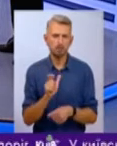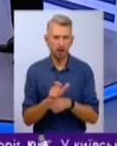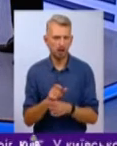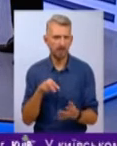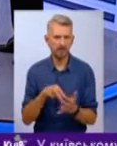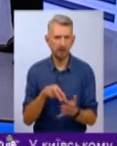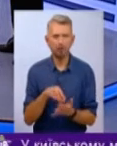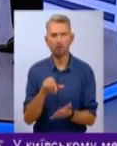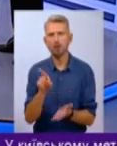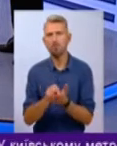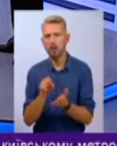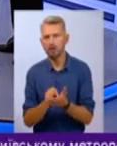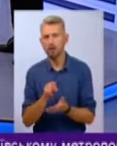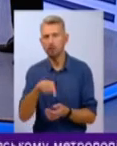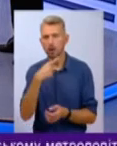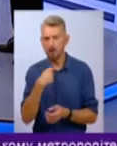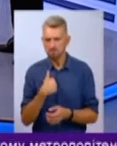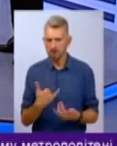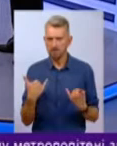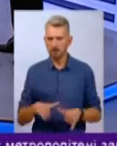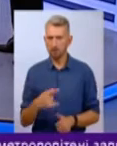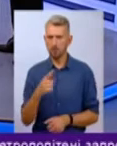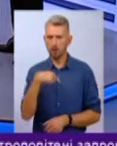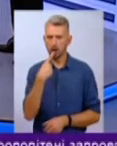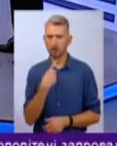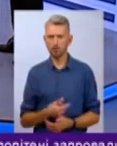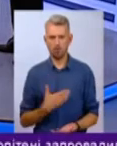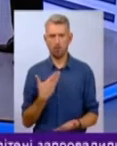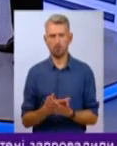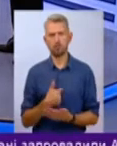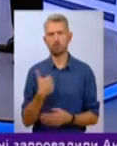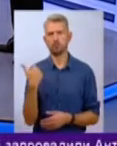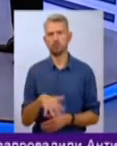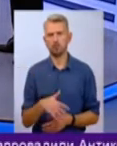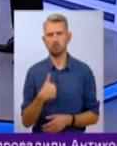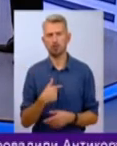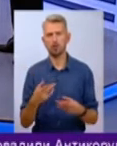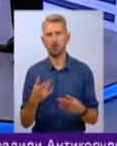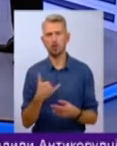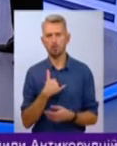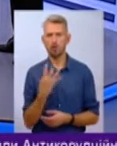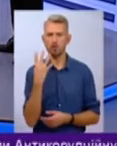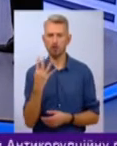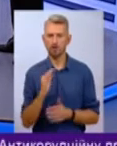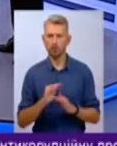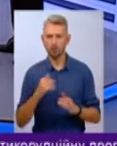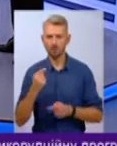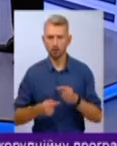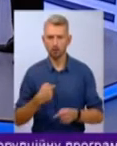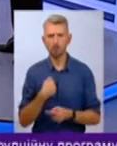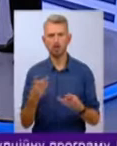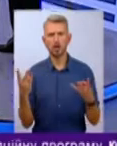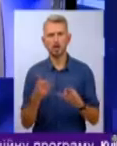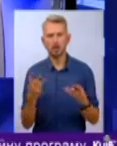пенсія. Вони кажуть, мене вразило, одна каже: «О, ну як же, мені треба, в мене четверо внуків, мені треба